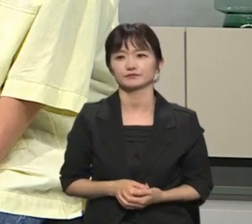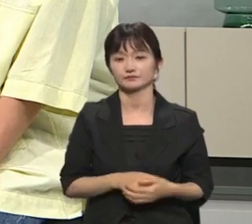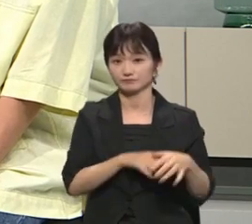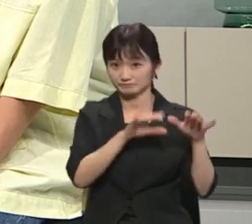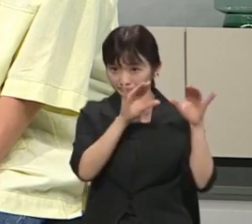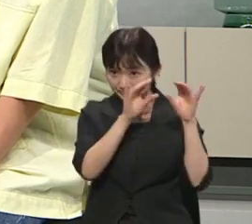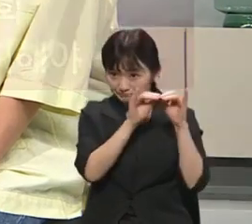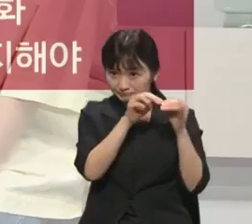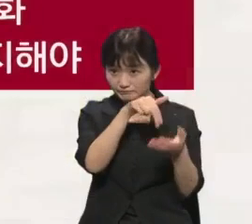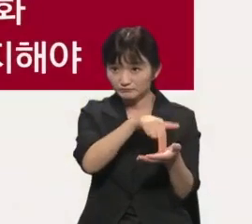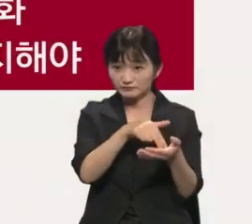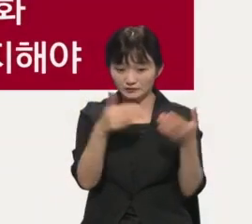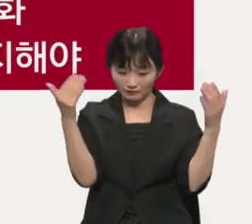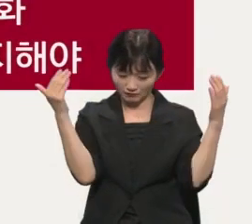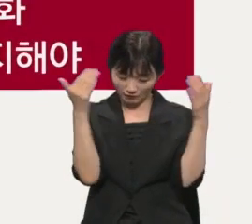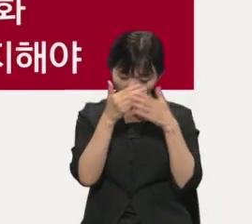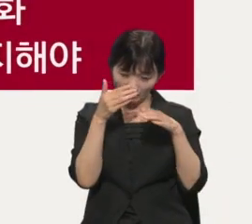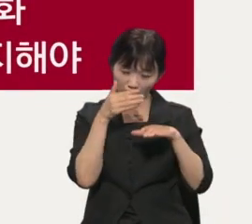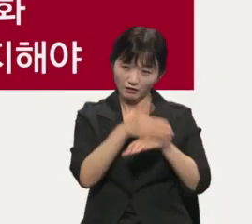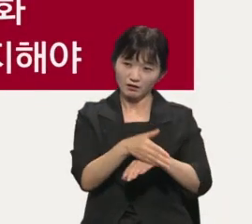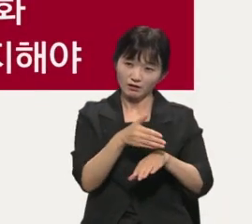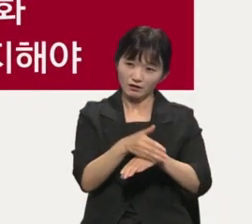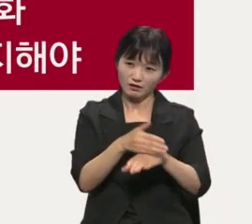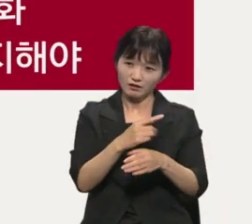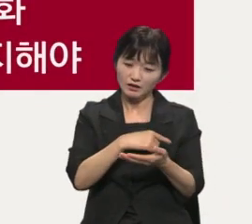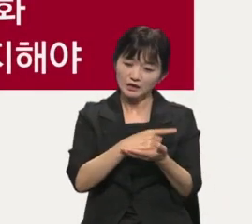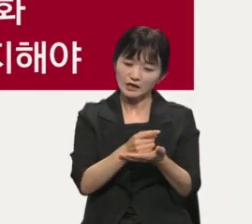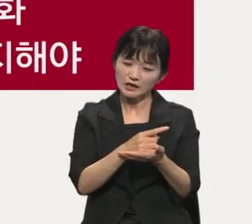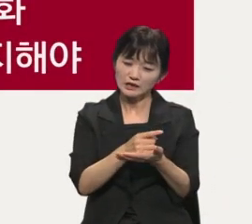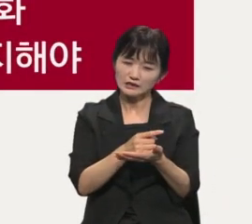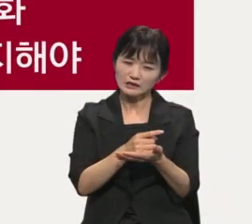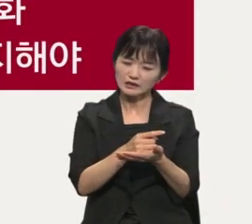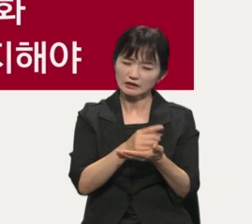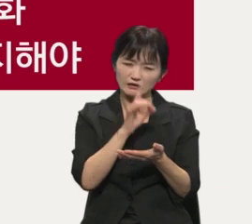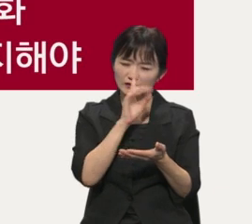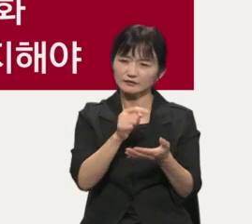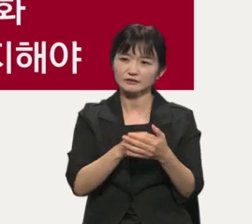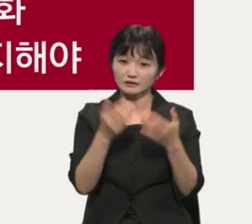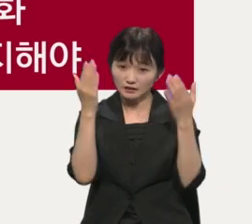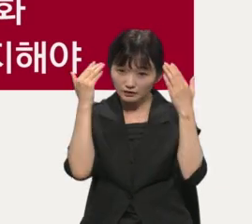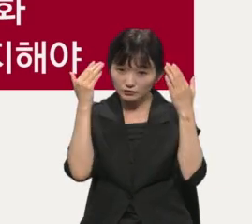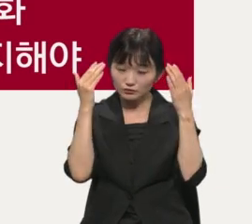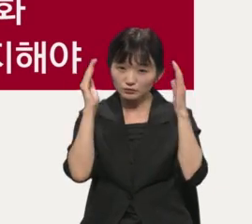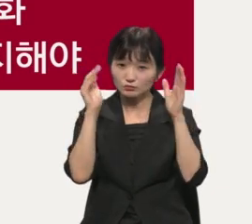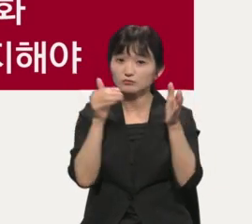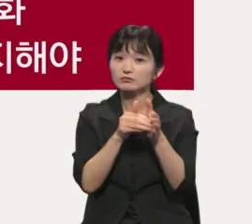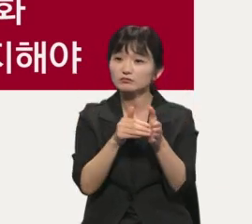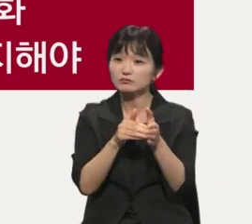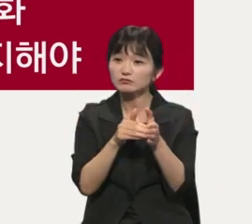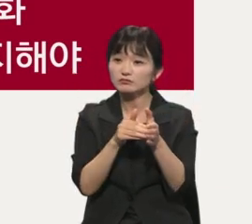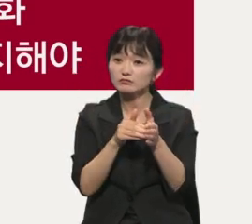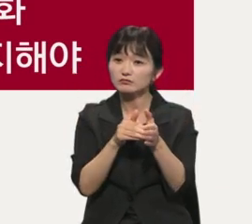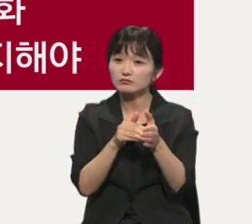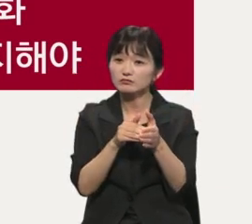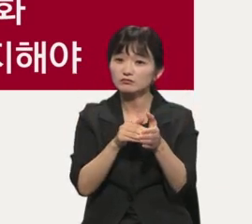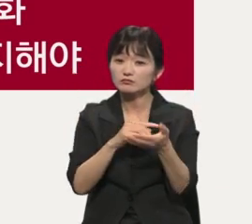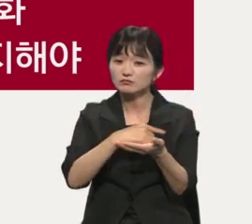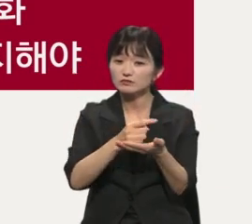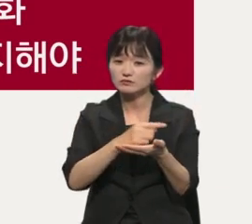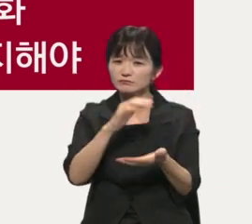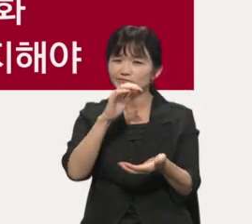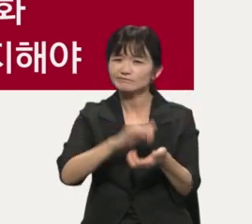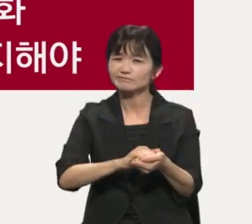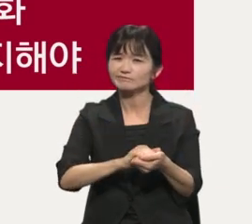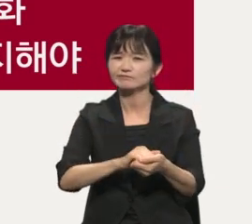찬성하시는 분들은 밤늦은 시간에 너무 저 시속이 과도하다 아이들 하교 끝났는데 이거 제안하는 거는 좀 불필요한 거